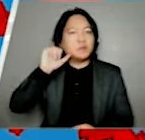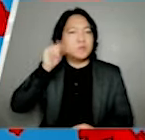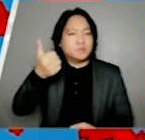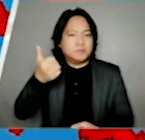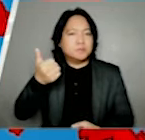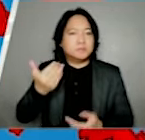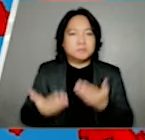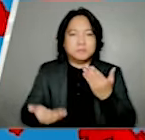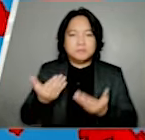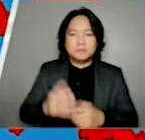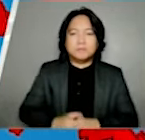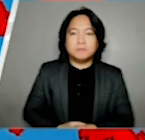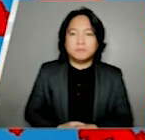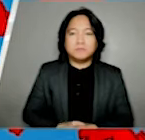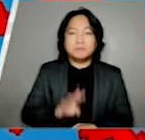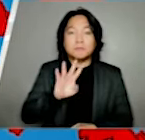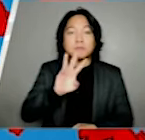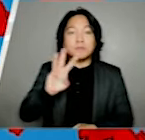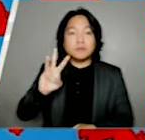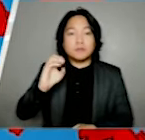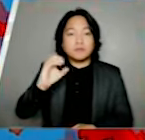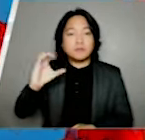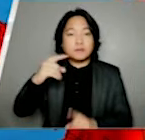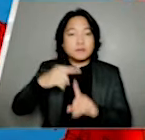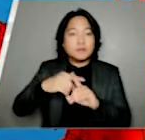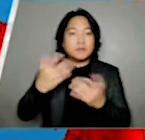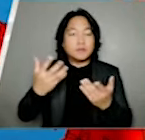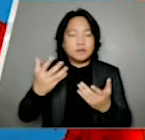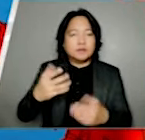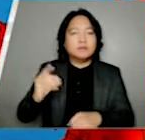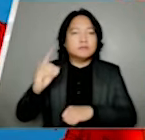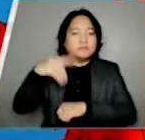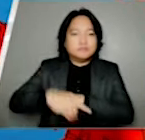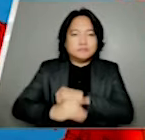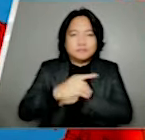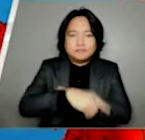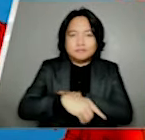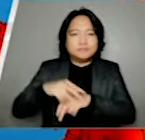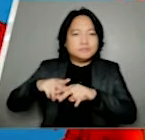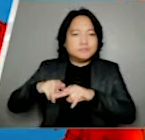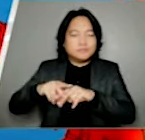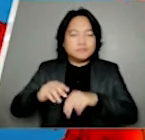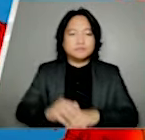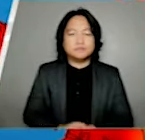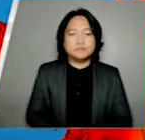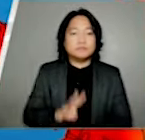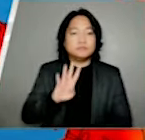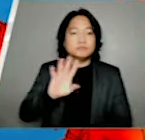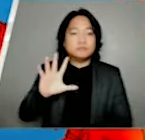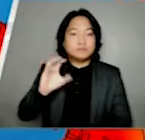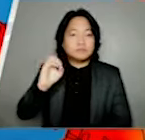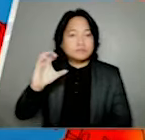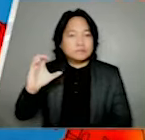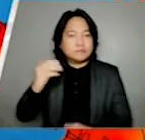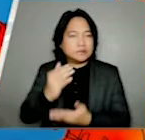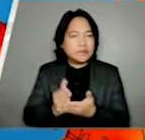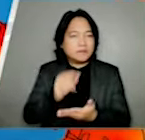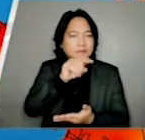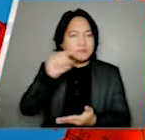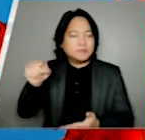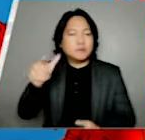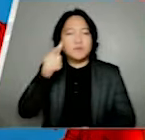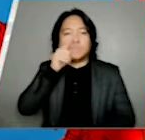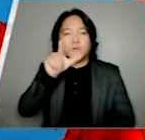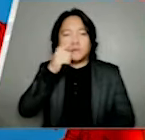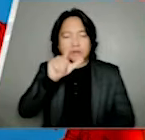degrees Celsius naman sa Dagupan, Pangasinan. Habang aabot sa 45 degrees Celsius sa iba pang lugar sa Luzon, kasama po ang